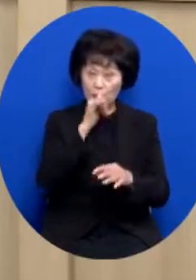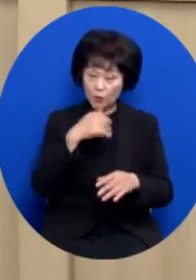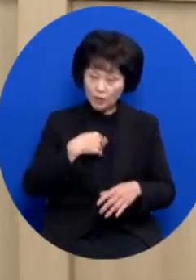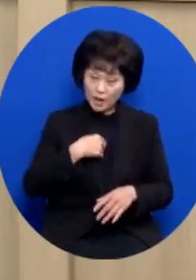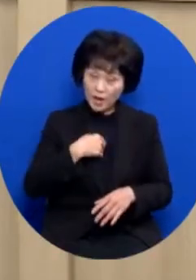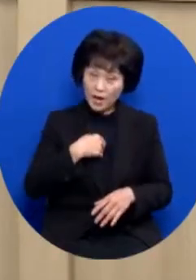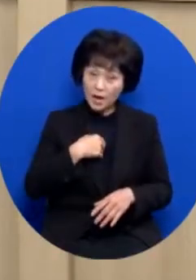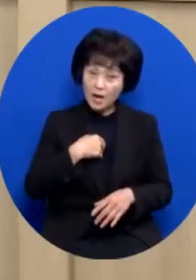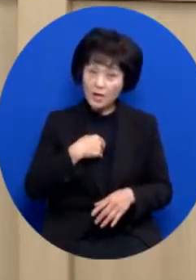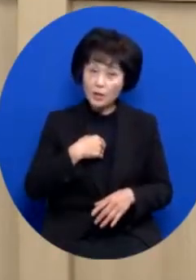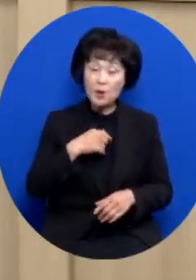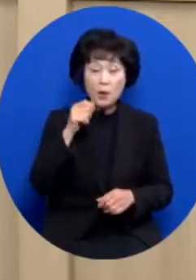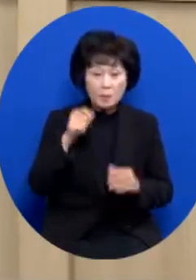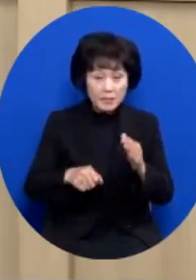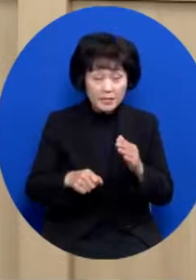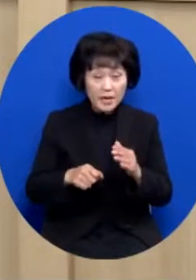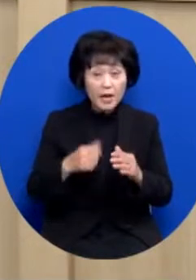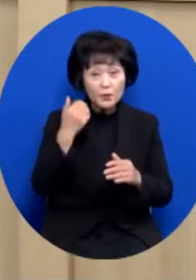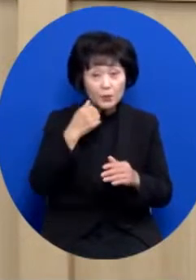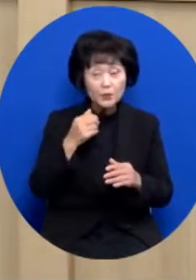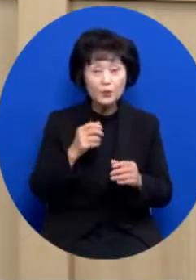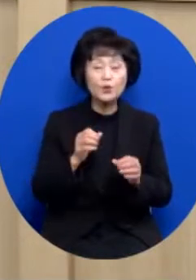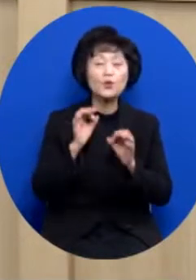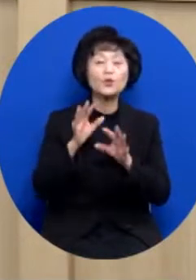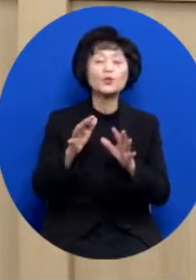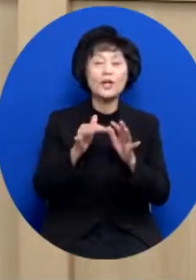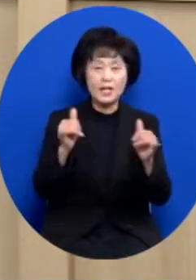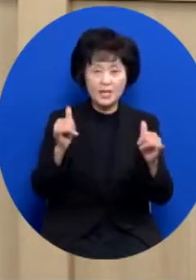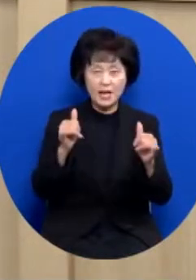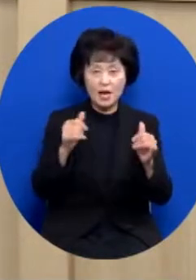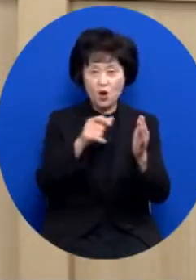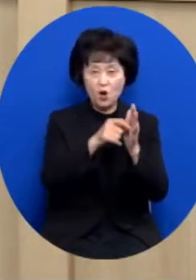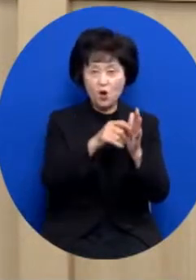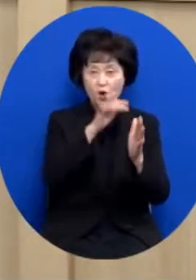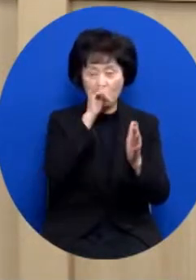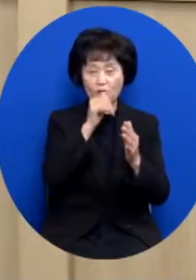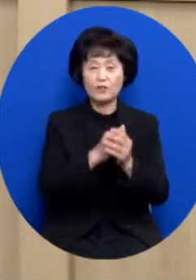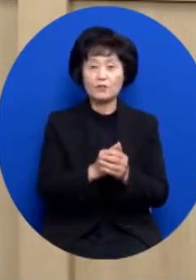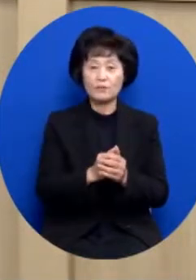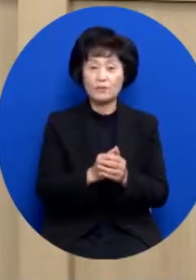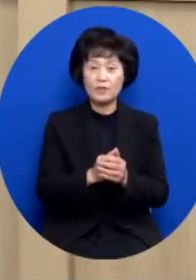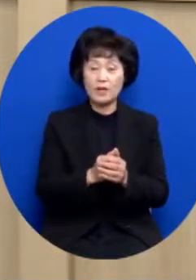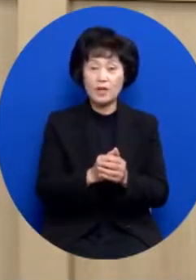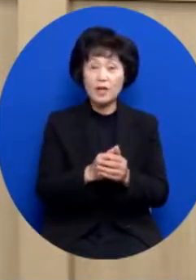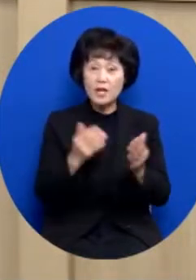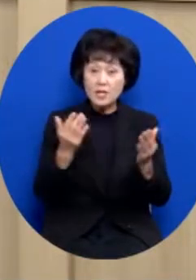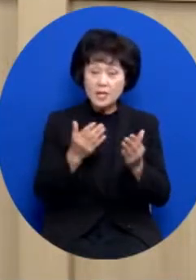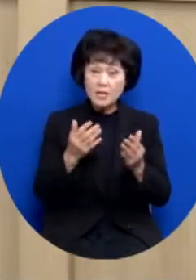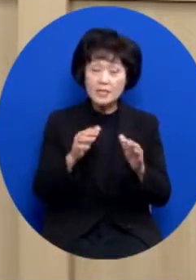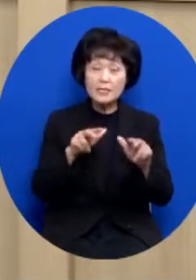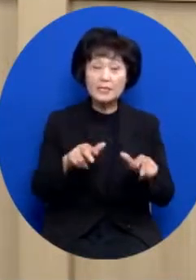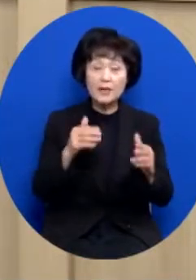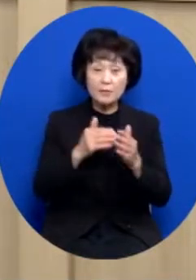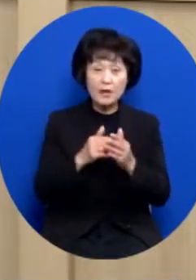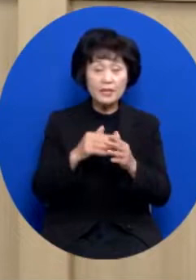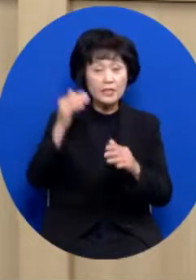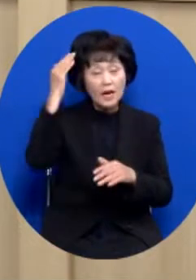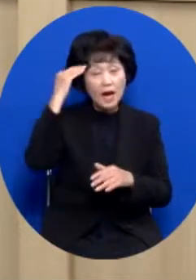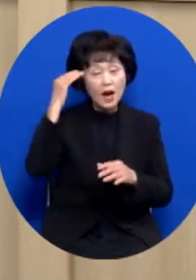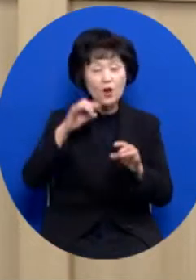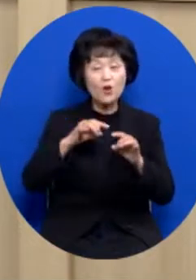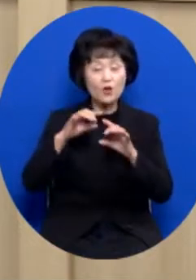비자 신분조차도 투자자로 되어 있습니다 사역은 지금까지 한국의 글로벌 전자기업들의